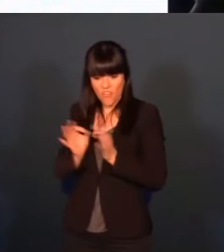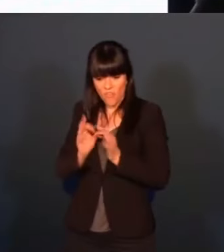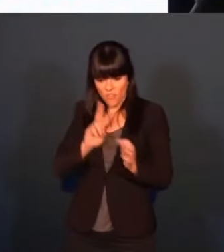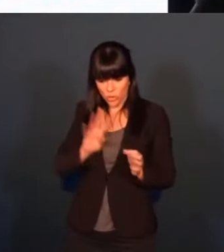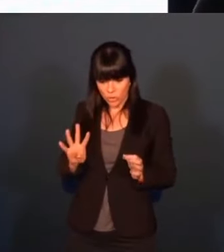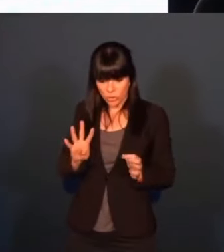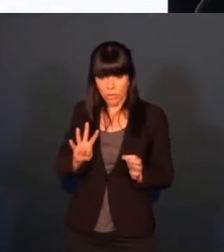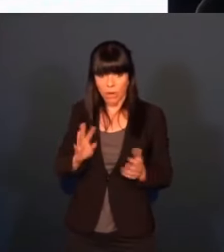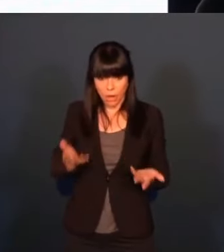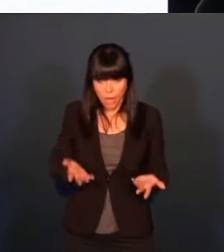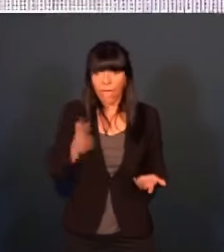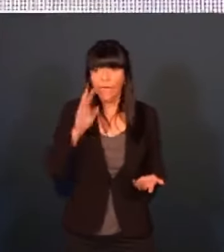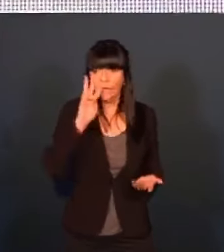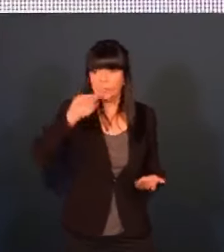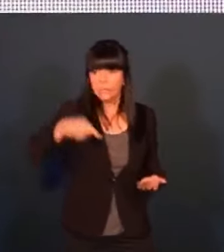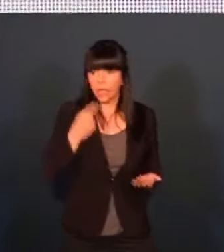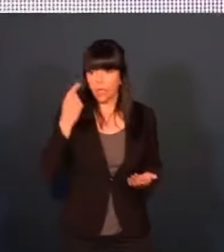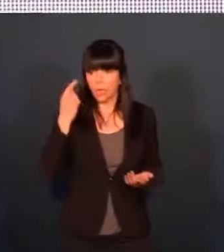година е 3,3%.